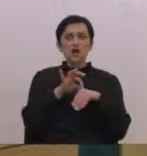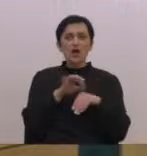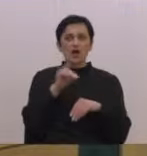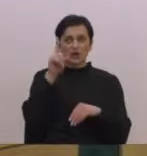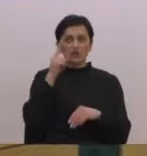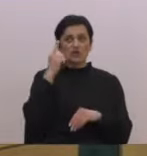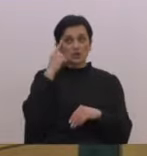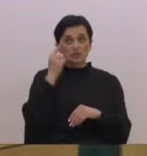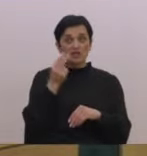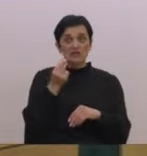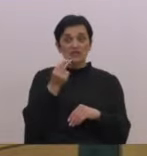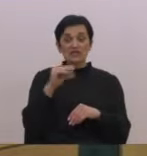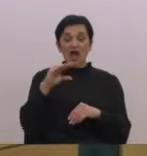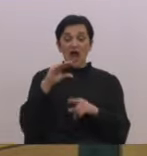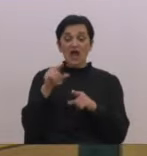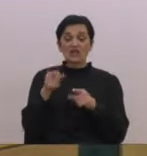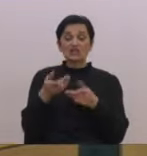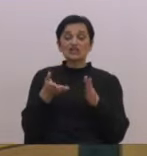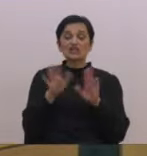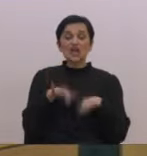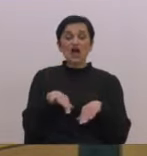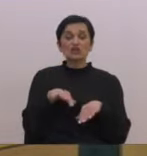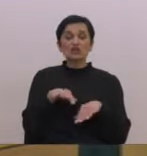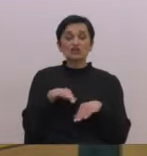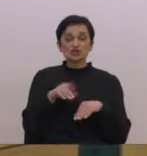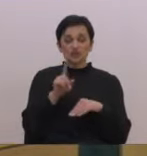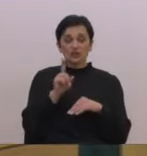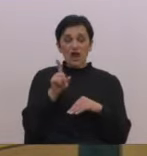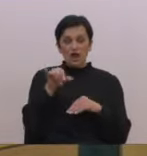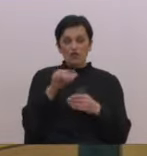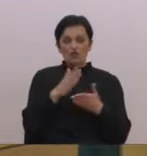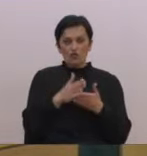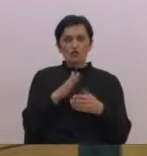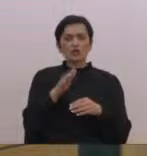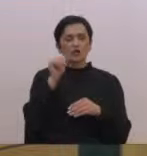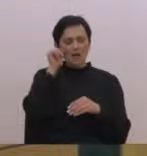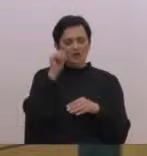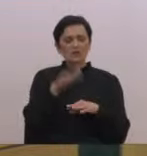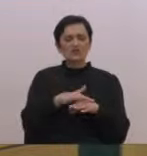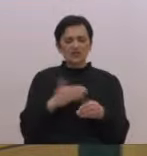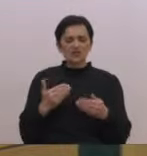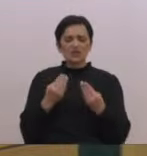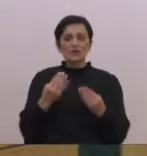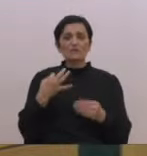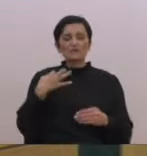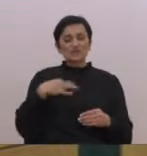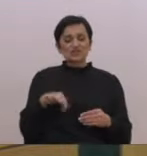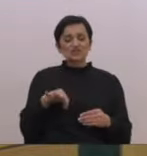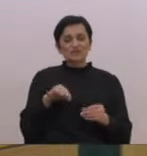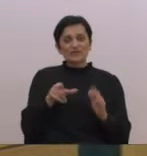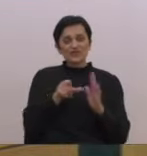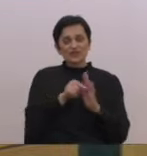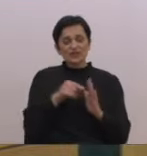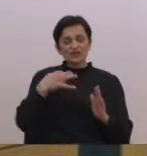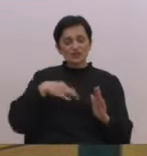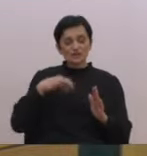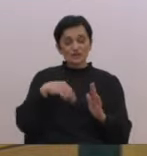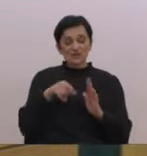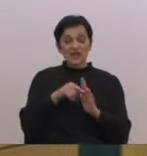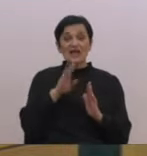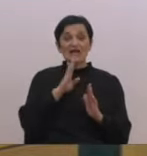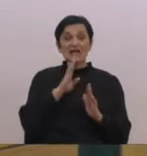ამ თანხით დარჩენილი დროით, რაც ჰქონდა წლები აქვს დიდხან სამხობოს მეტმა, შვილებთან გავატარებ, შვილიშვილებთან, როგორც კი